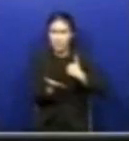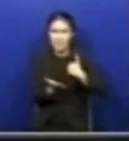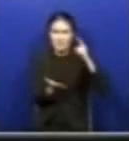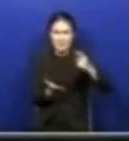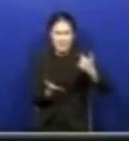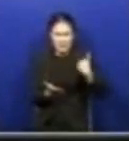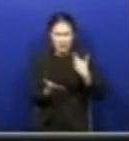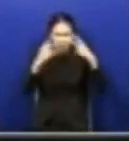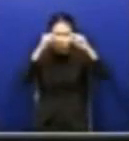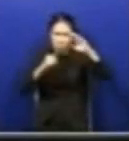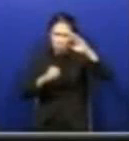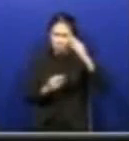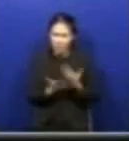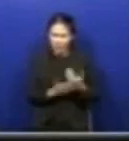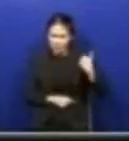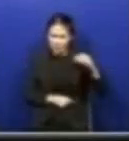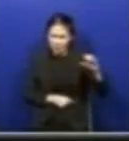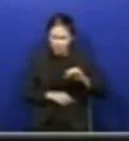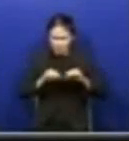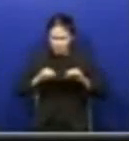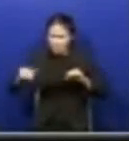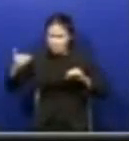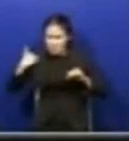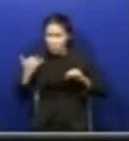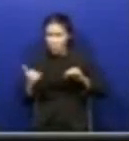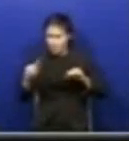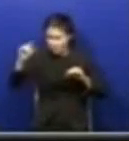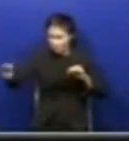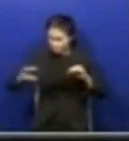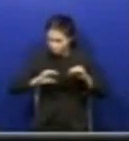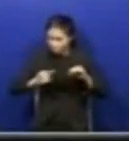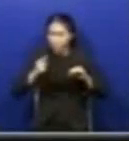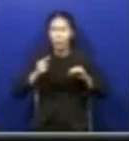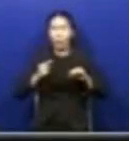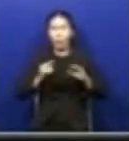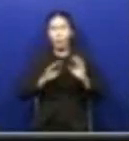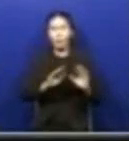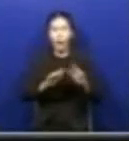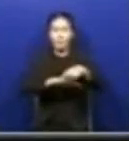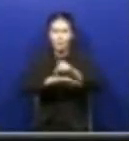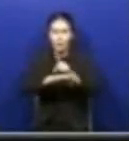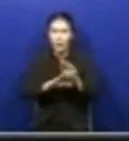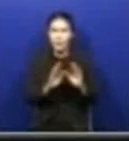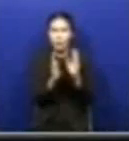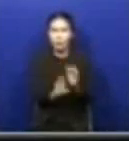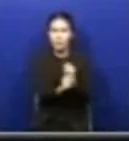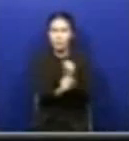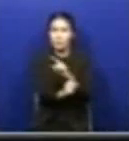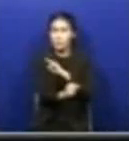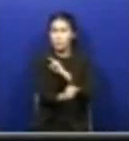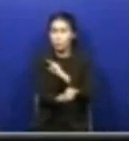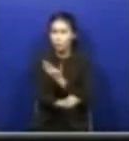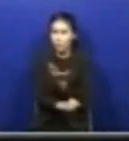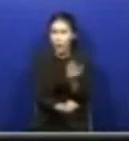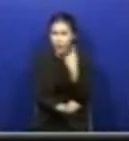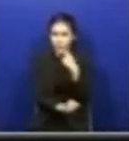แล้วครับก็ขอฝากท่านประธานไว้นะครับก็ขอฝากผู้ที่มีส่วนเกี่ยวข้องโดยเฉพาะ